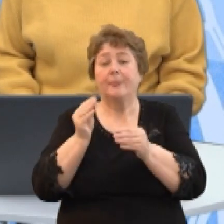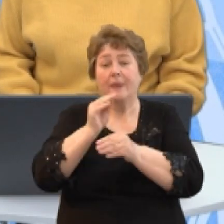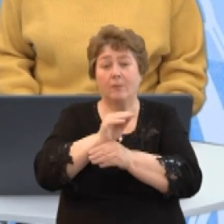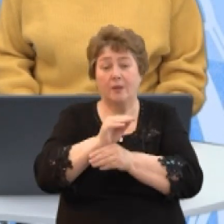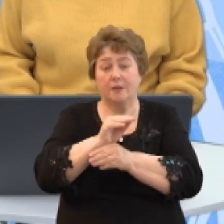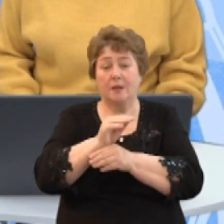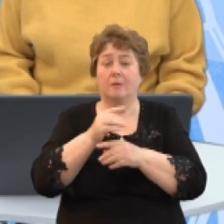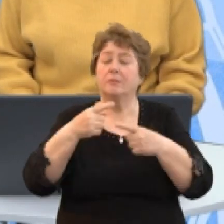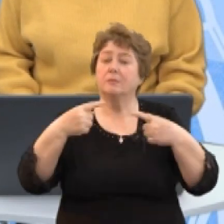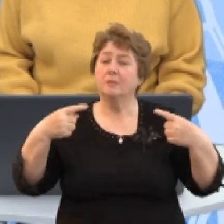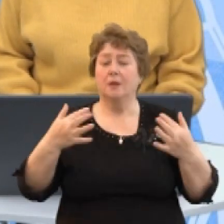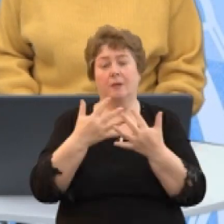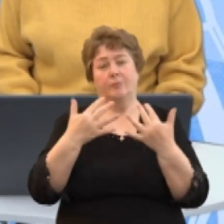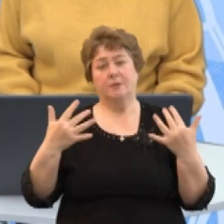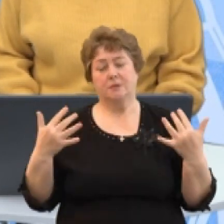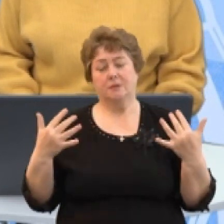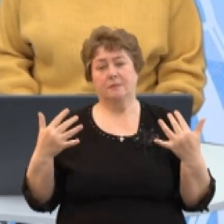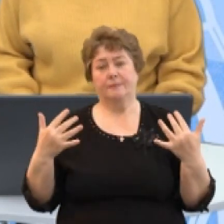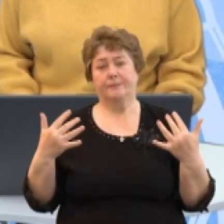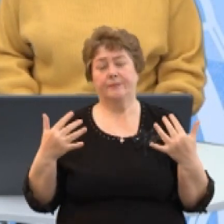бы его каким-нибудь признаком